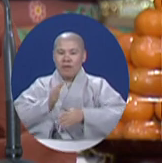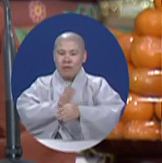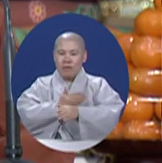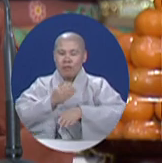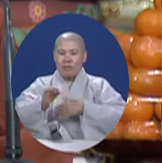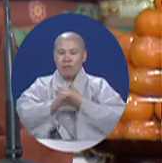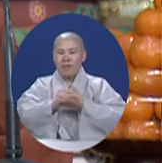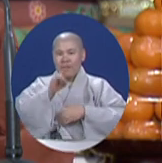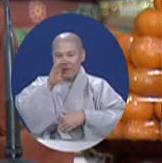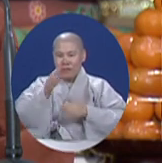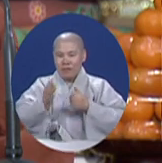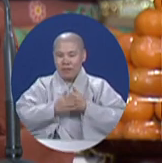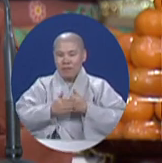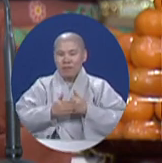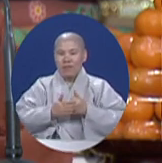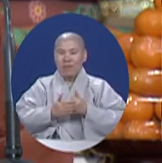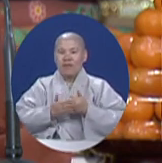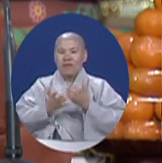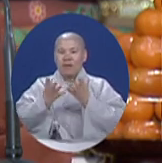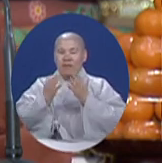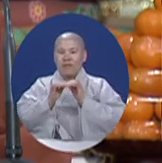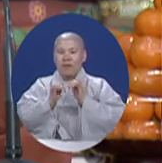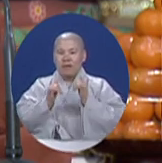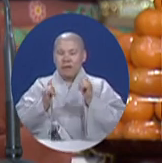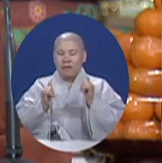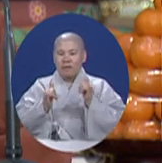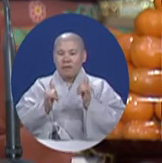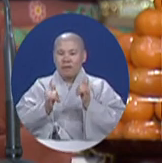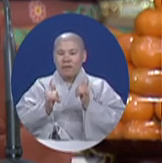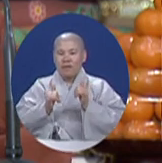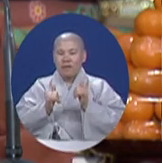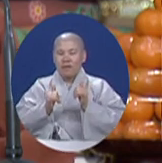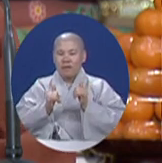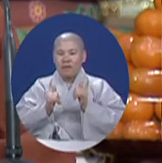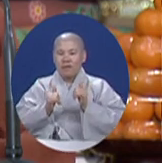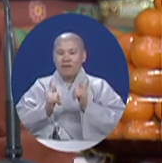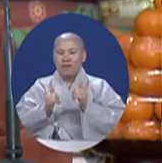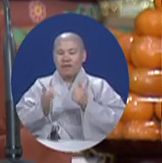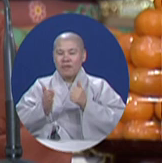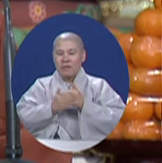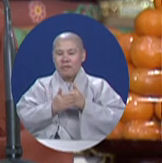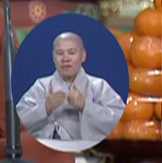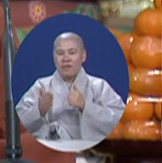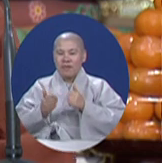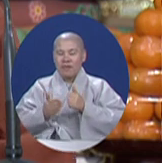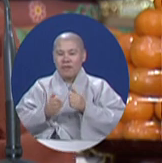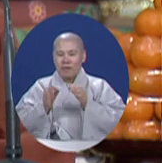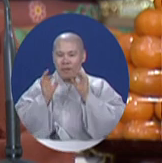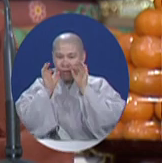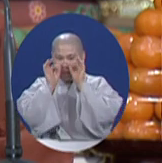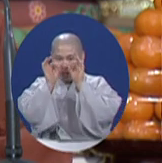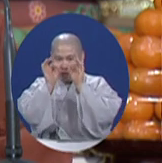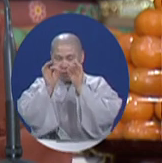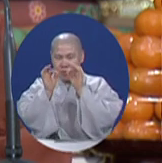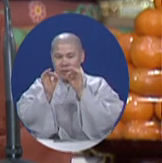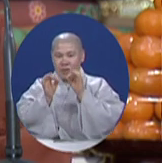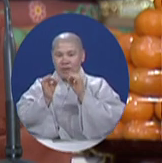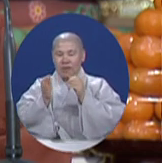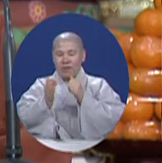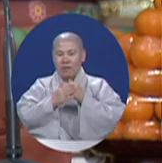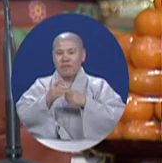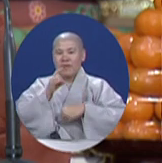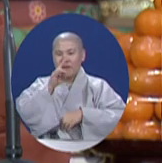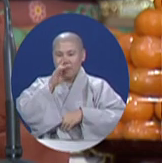잘못하면 안 되니까요. 그 대중이 그렇게 많아서 그냥 쳐다보고 있으니까 안